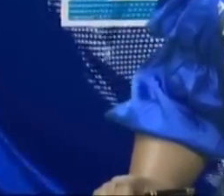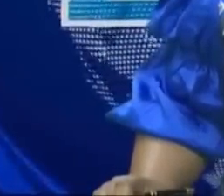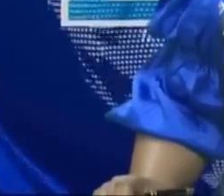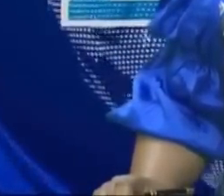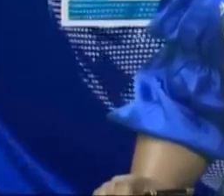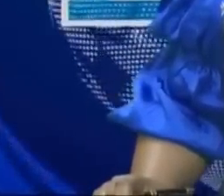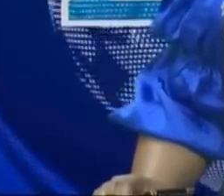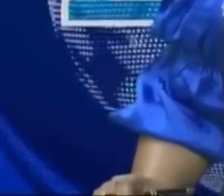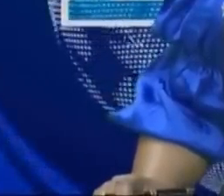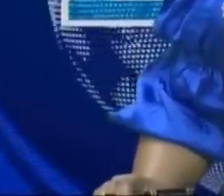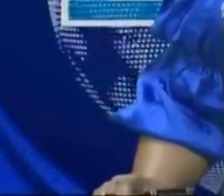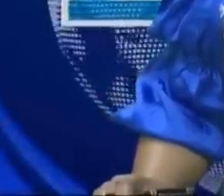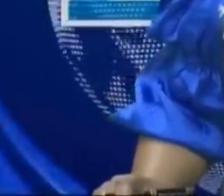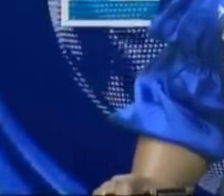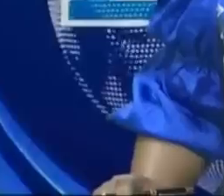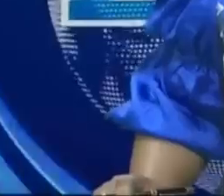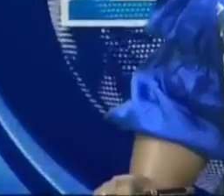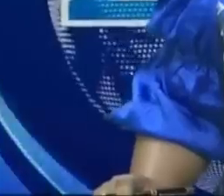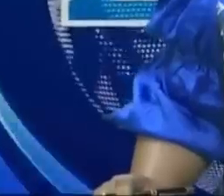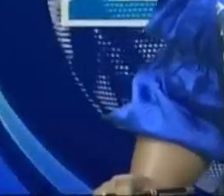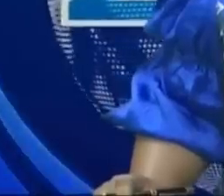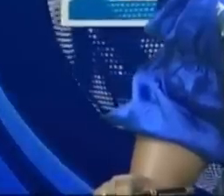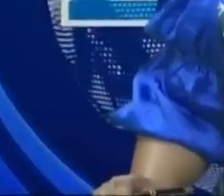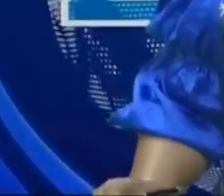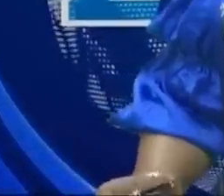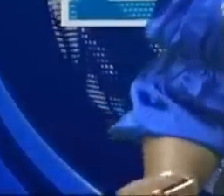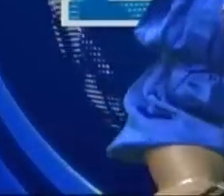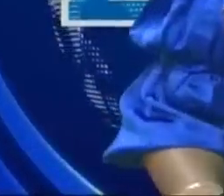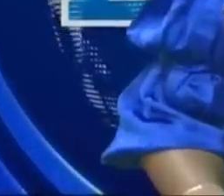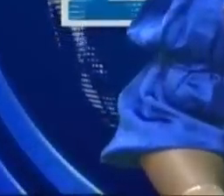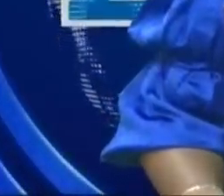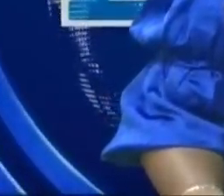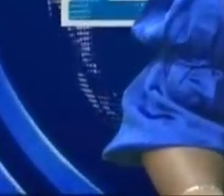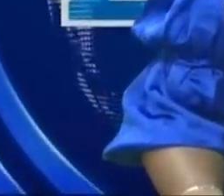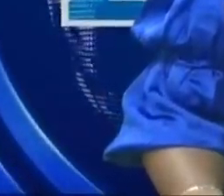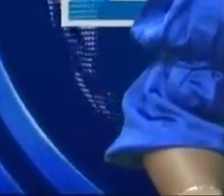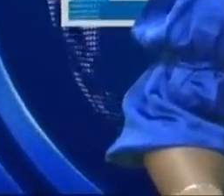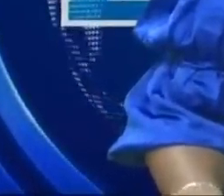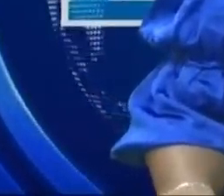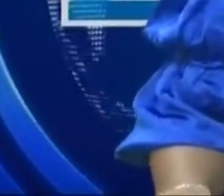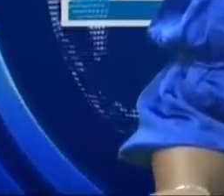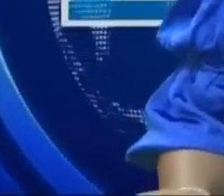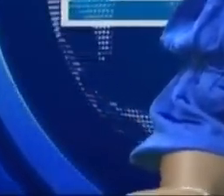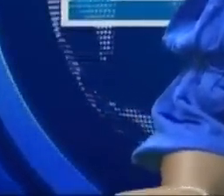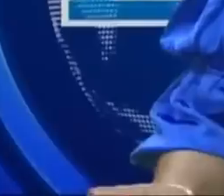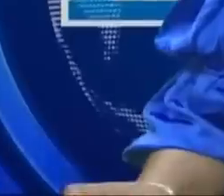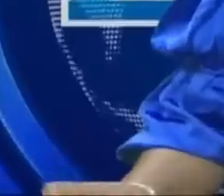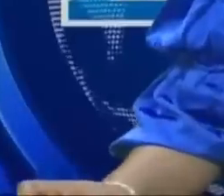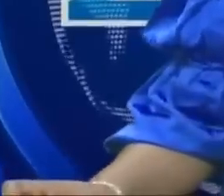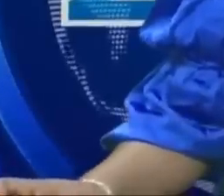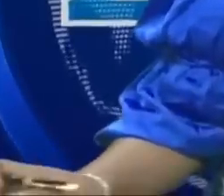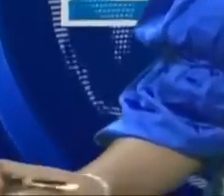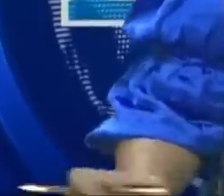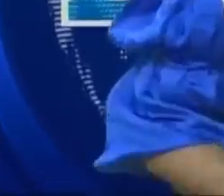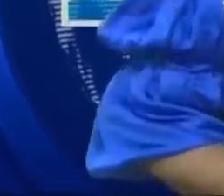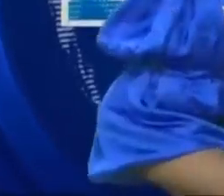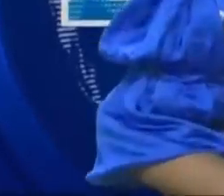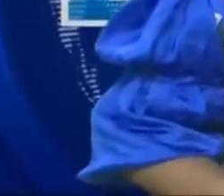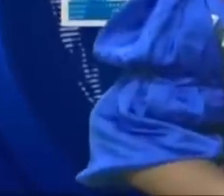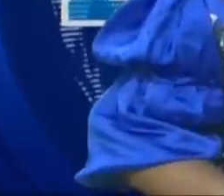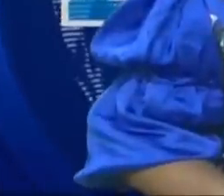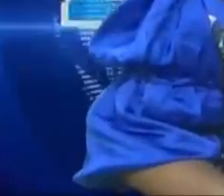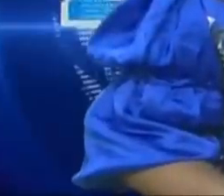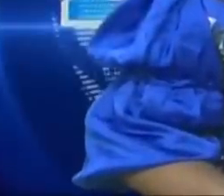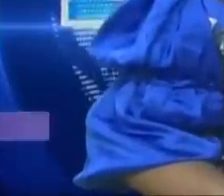cette intervention. Elle les rassure du rétablissement de la desserte dès la fin des travaux. Fin de ce